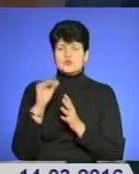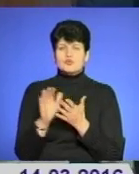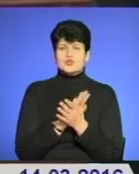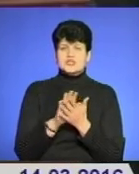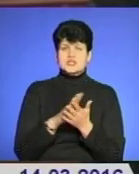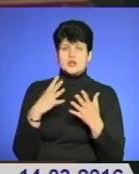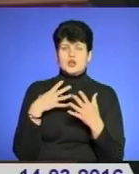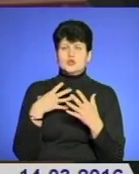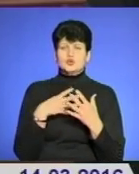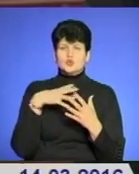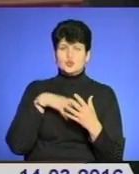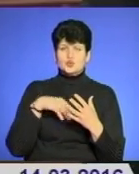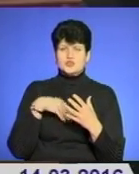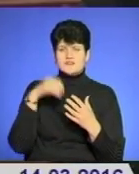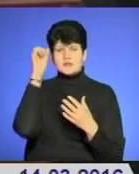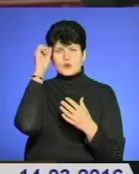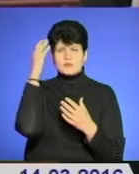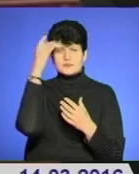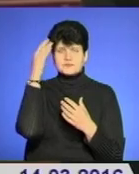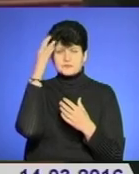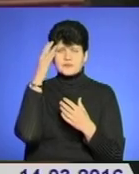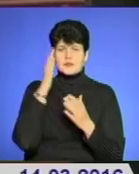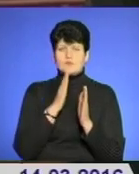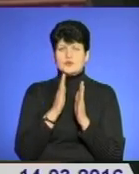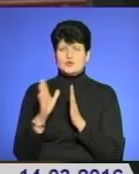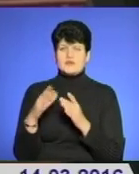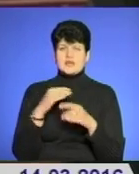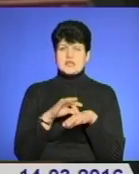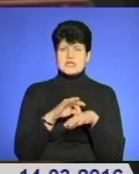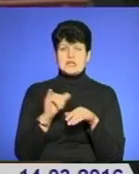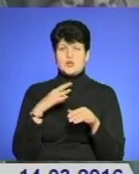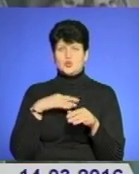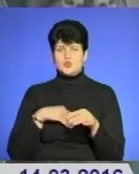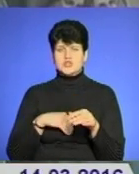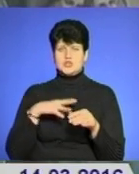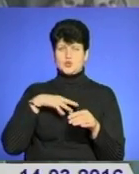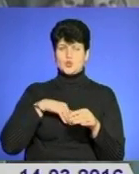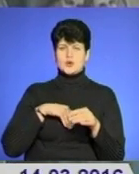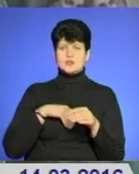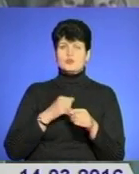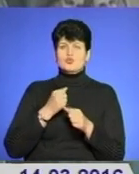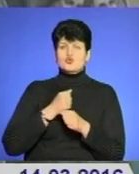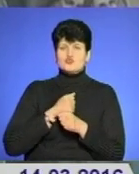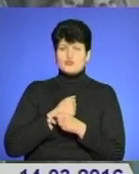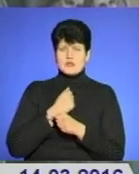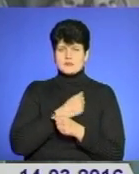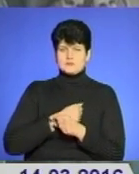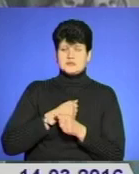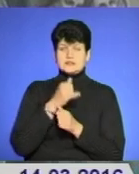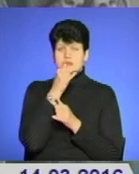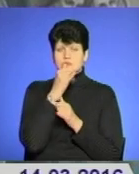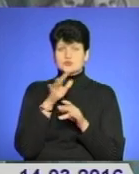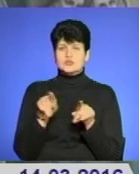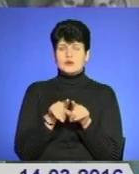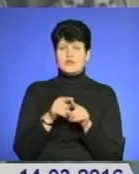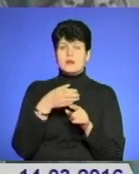від пристрастей і гріховних помислів, підпорядкування тіла, душі і духу. Тому гніватися або сумувати під час посту так само є грішним, як